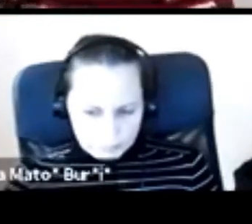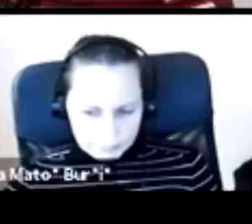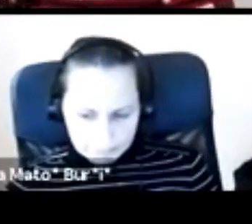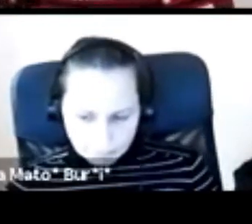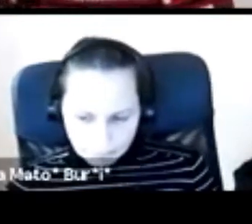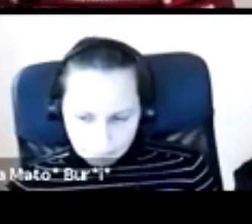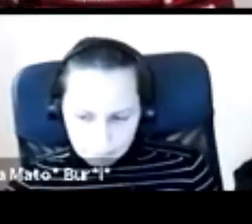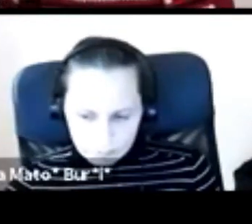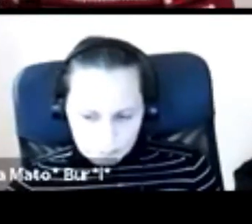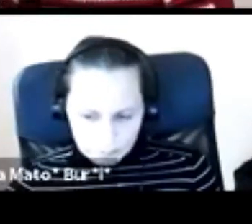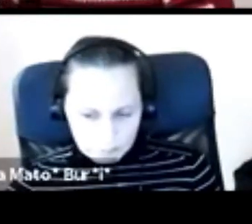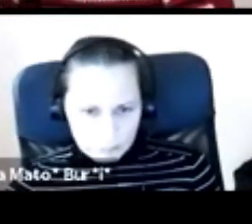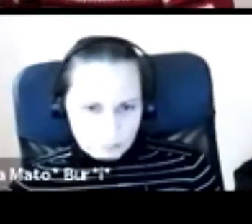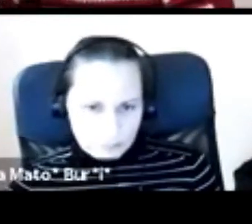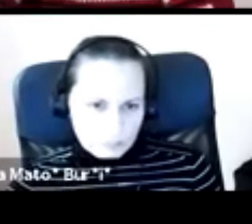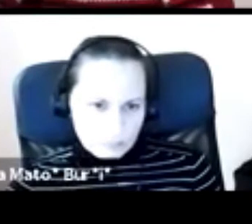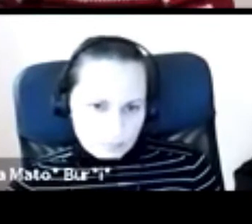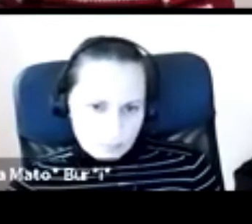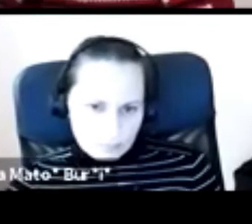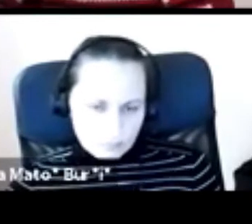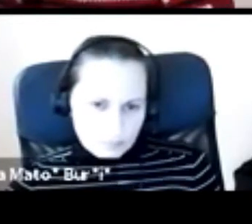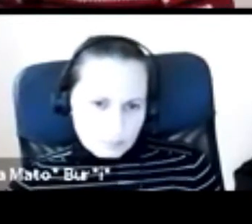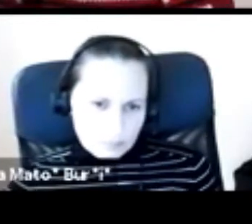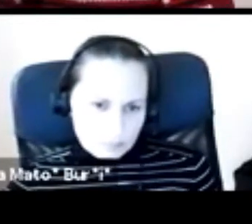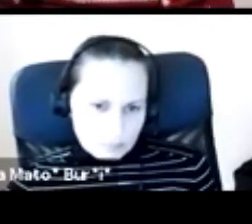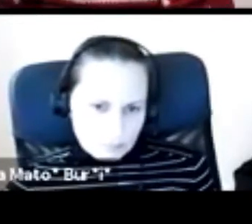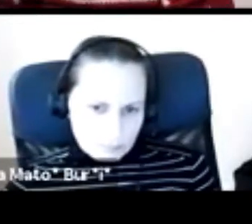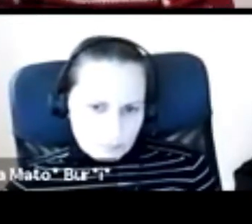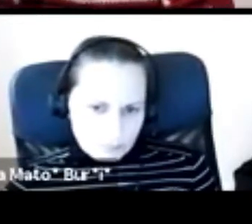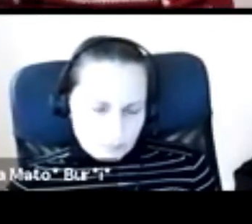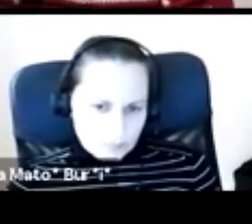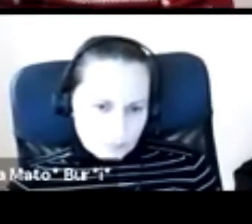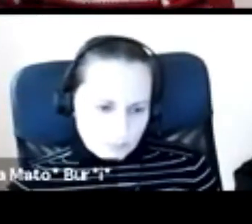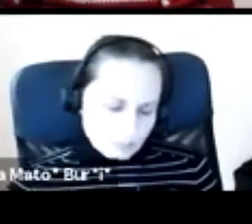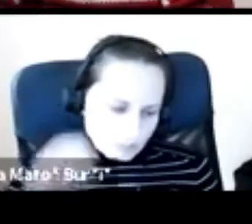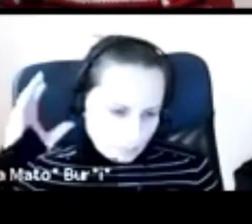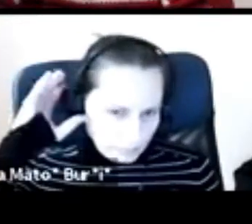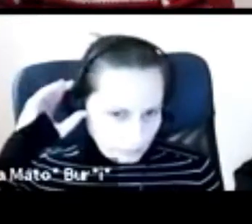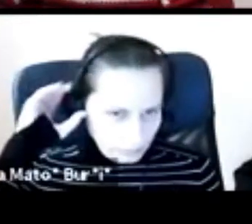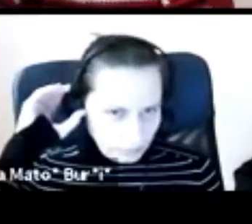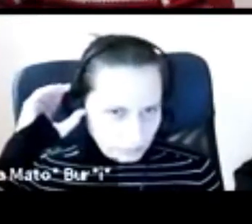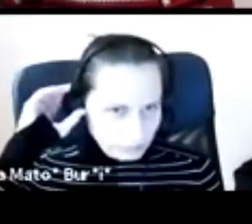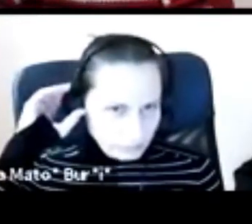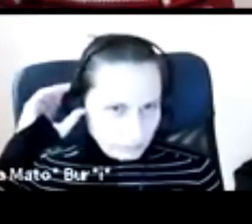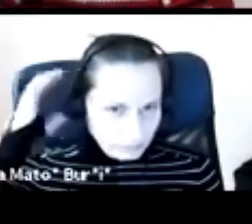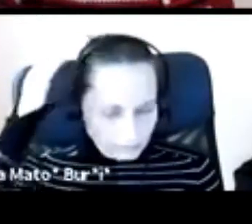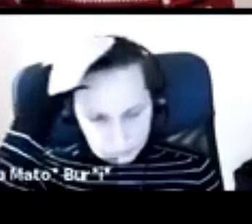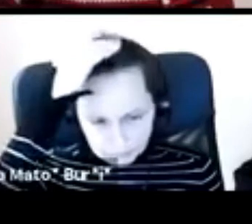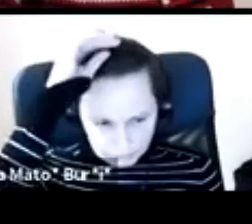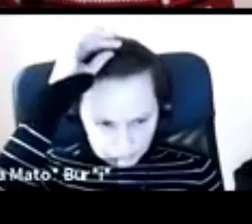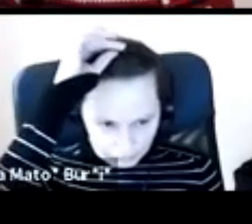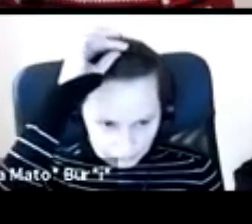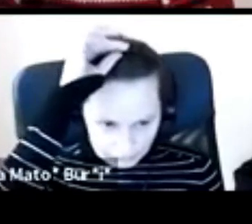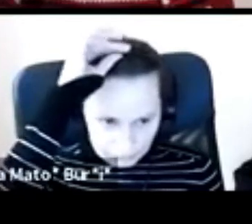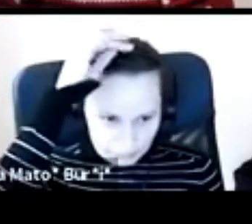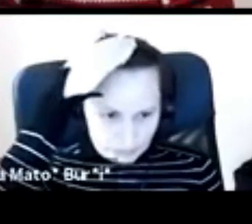udruga su napravile veliki repozitor informacija o COVID-u i na svjetskoj i europskoj razini. Što